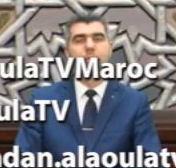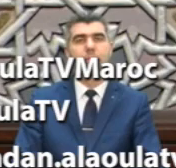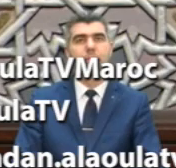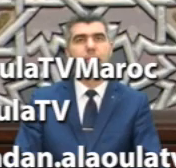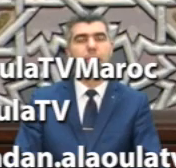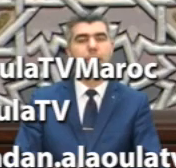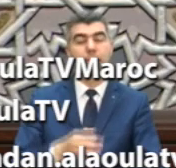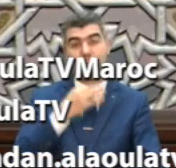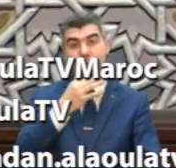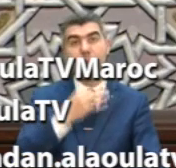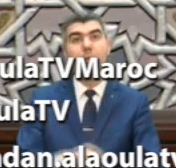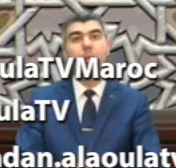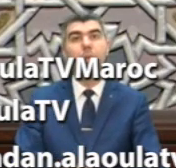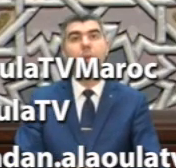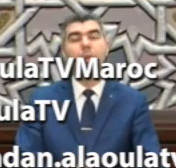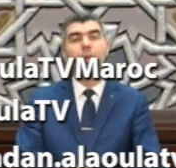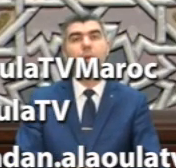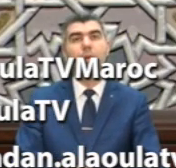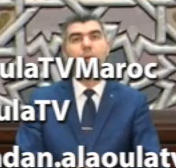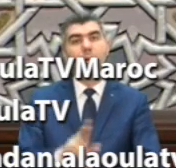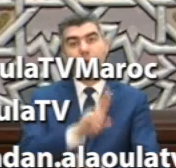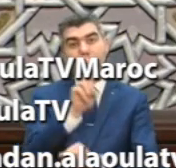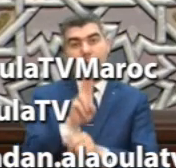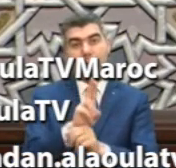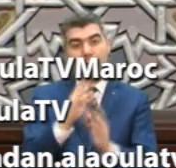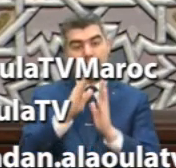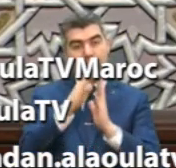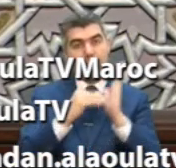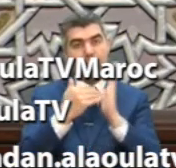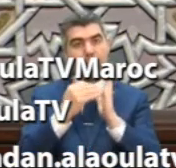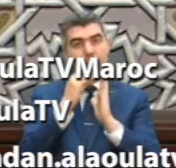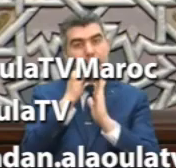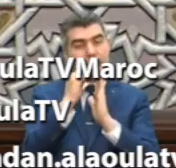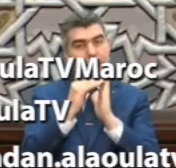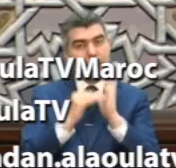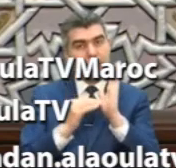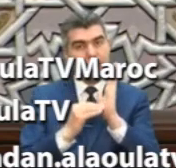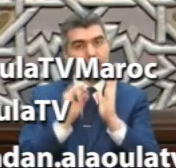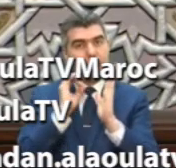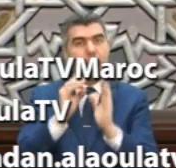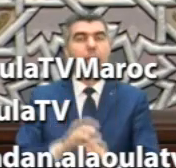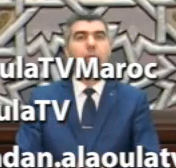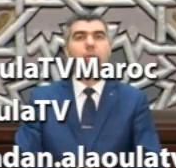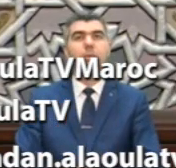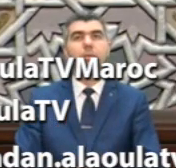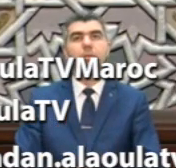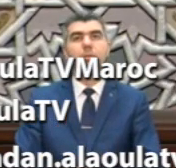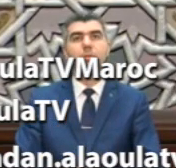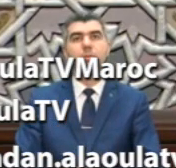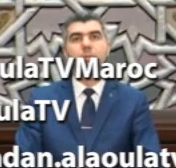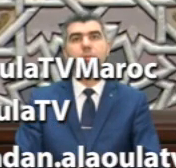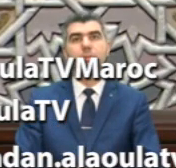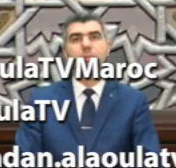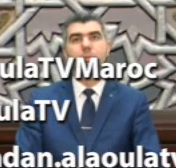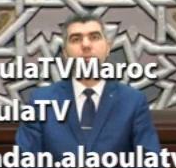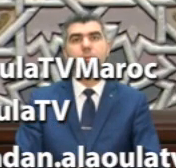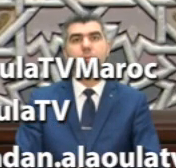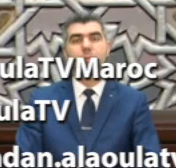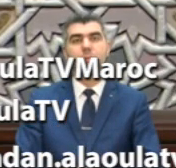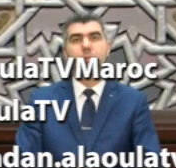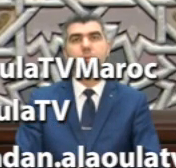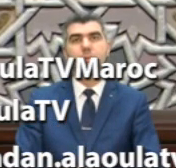بركة الله نشرع في بسط الأسئلة المدرجة في جدول أعمالنا،